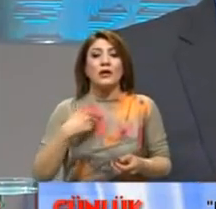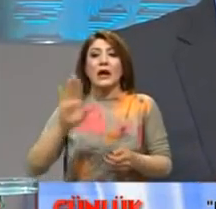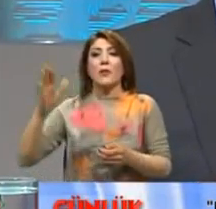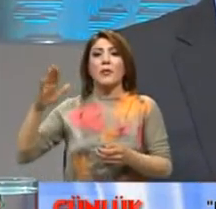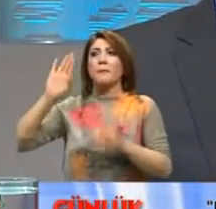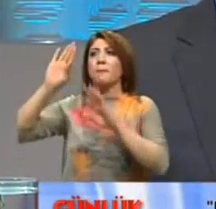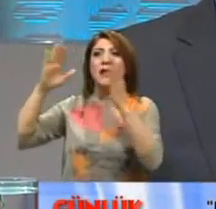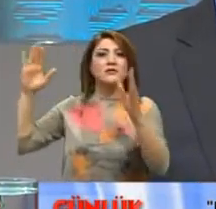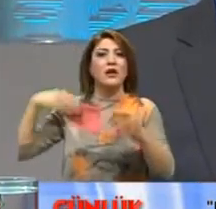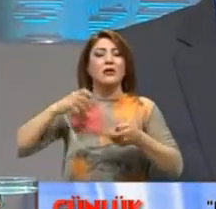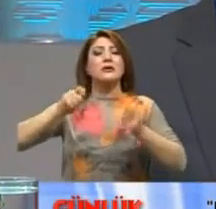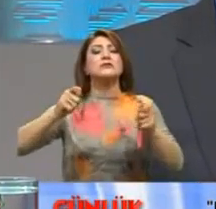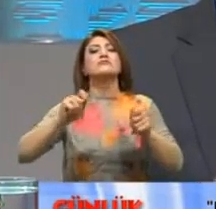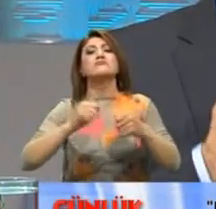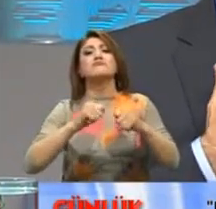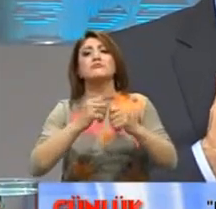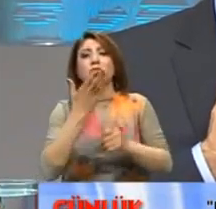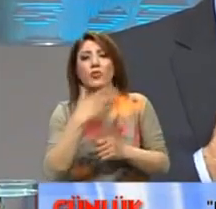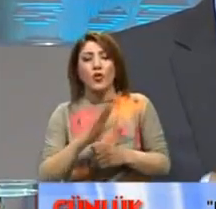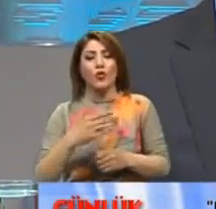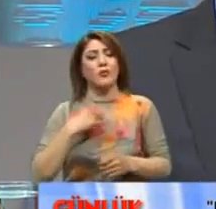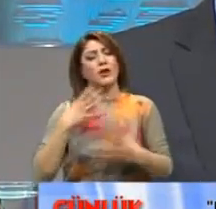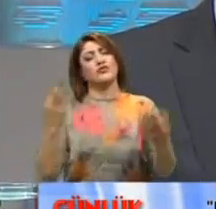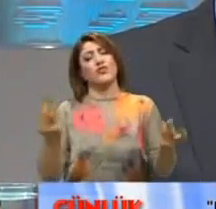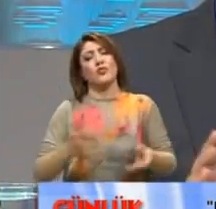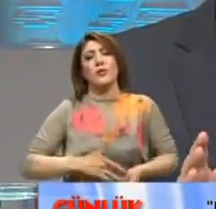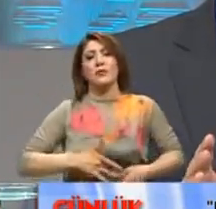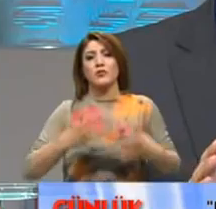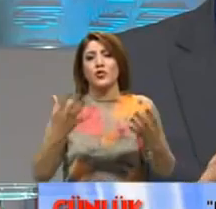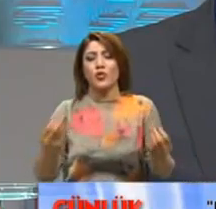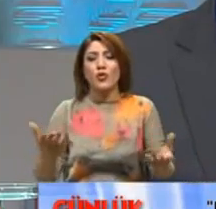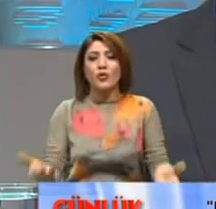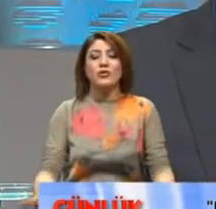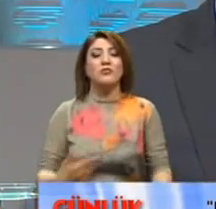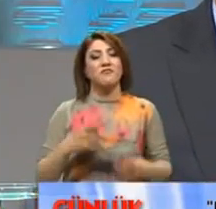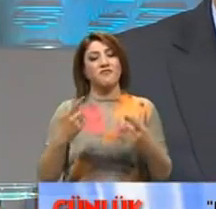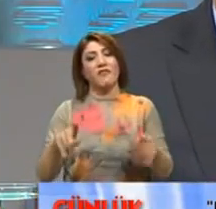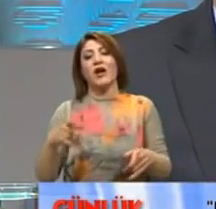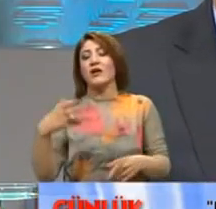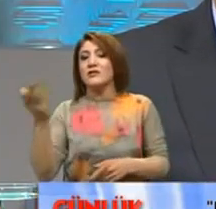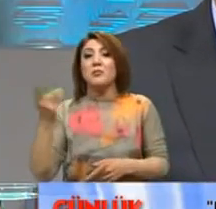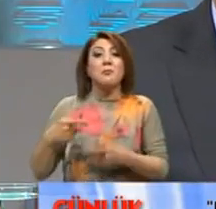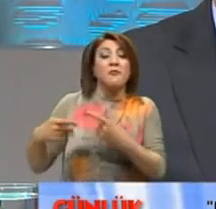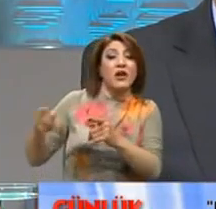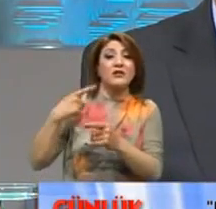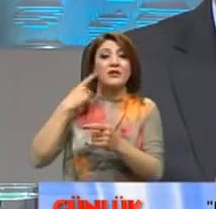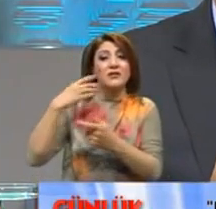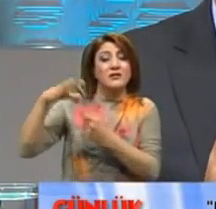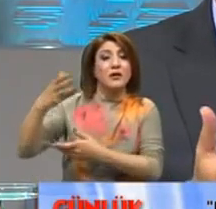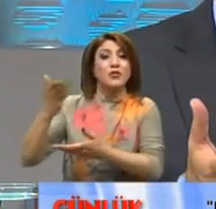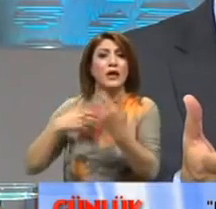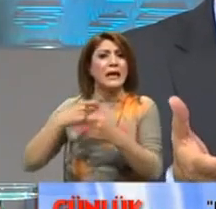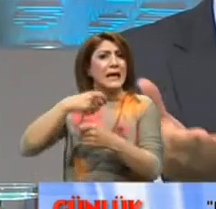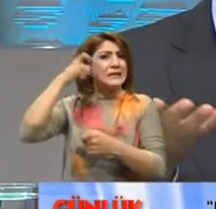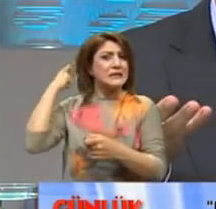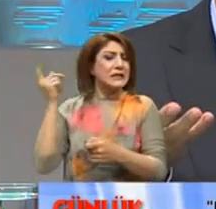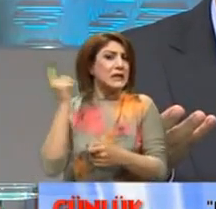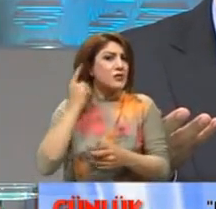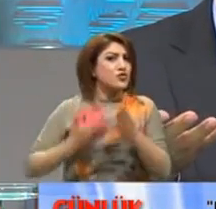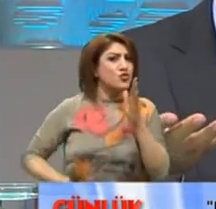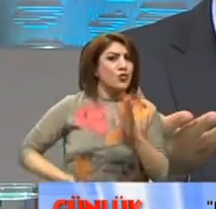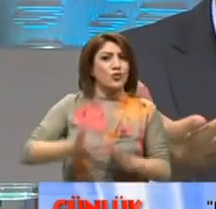pencerem kırılmıyor artık, camlarım kırılmıyor dedi. Ben çok memnunum dedi. Mesela o farklı bir yaklaşım. Bir başkası diyor ki işte eskiden ses volüm okulda